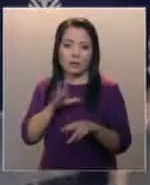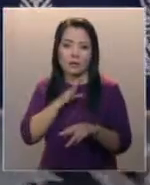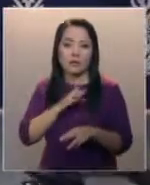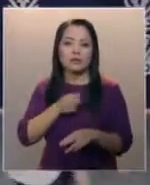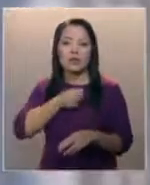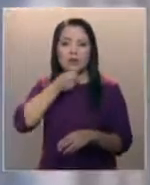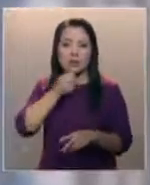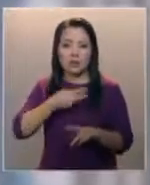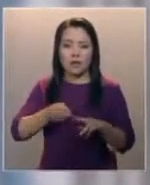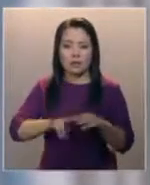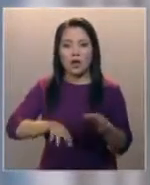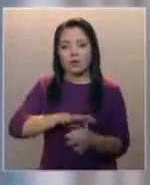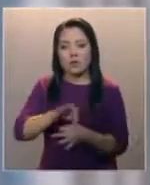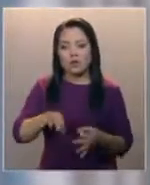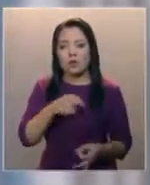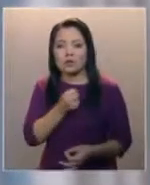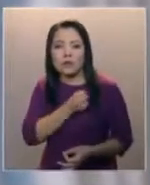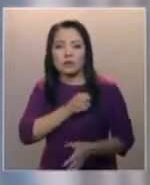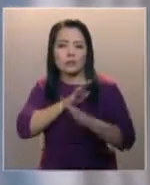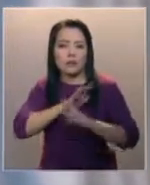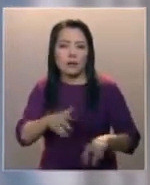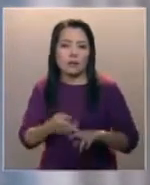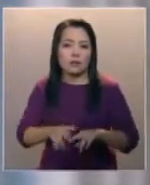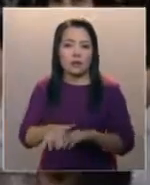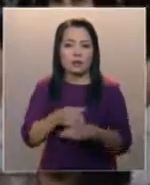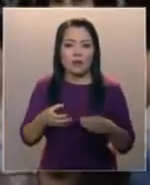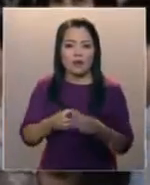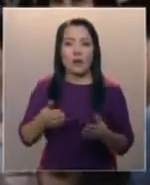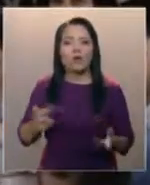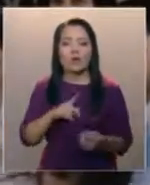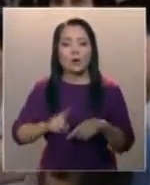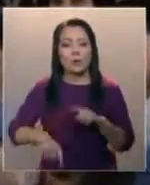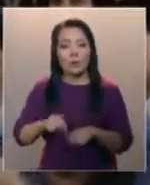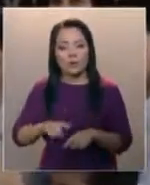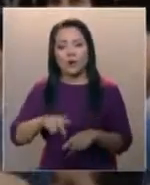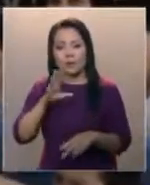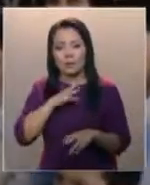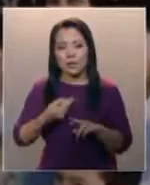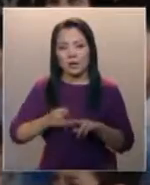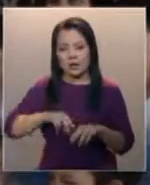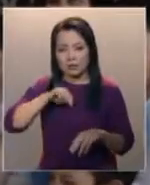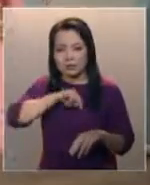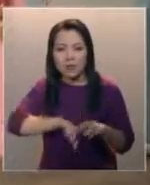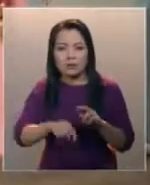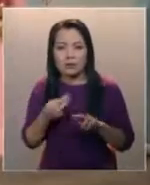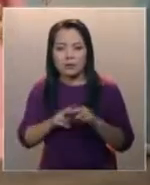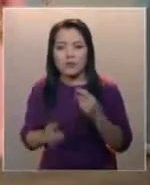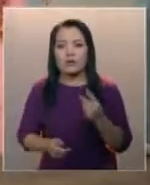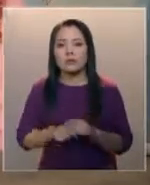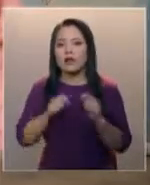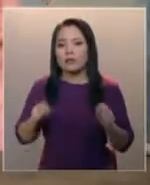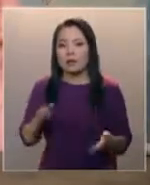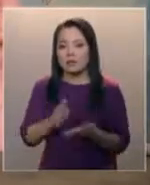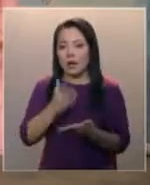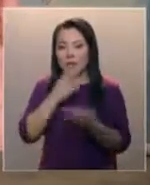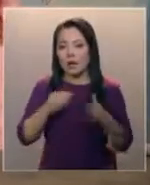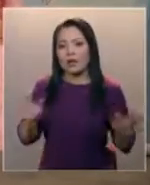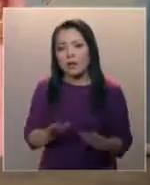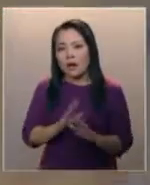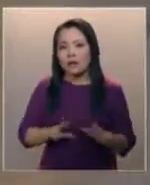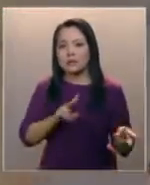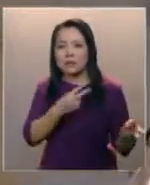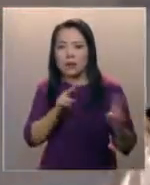жастар жетіммін деп жасымады. Тасқа біткен қынадай туғаннан дарыған таланттарын танытуға тырысып жүр. Бурабайдағы